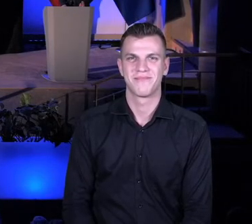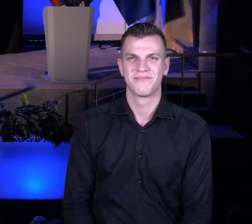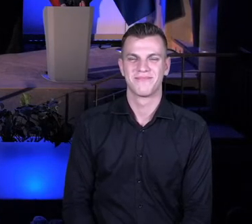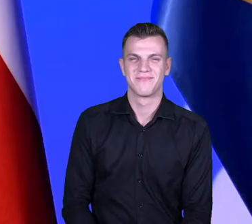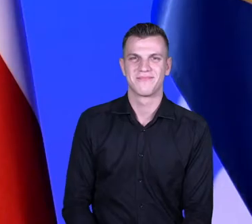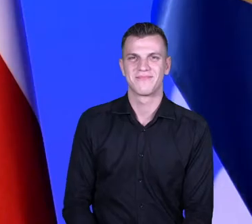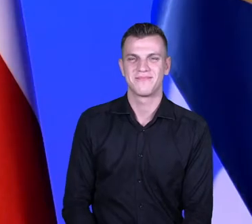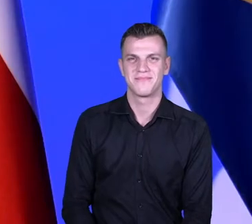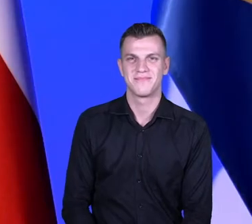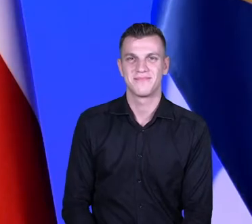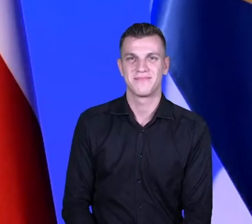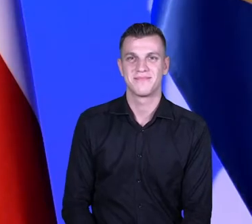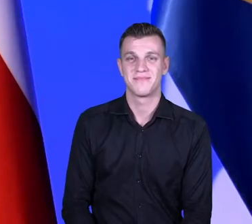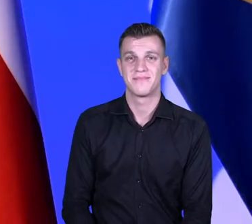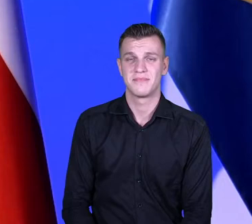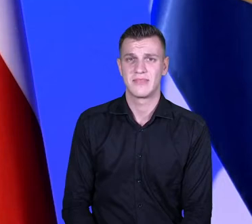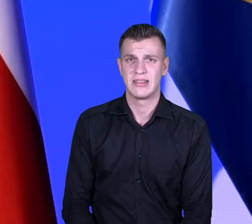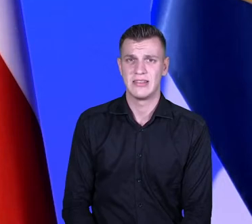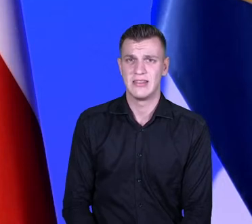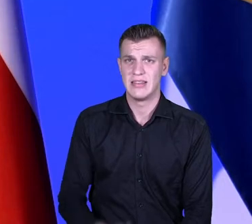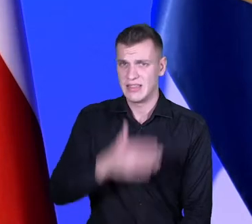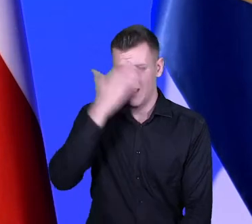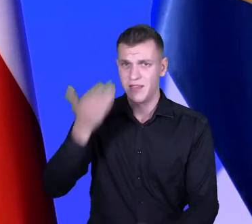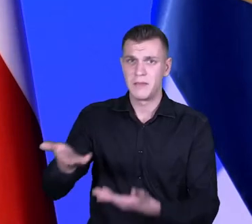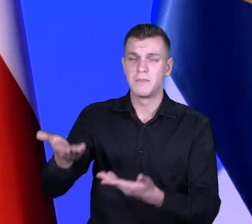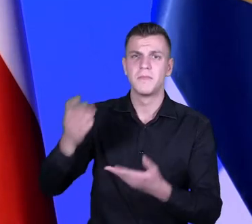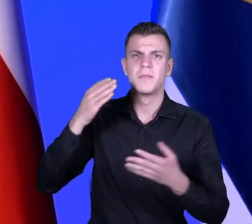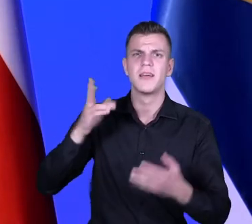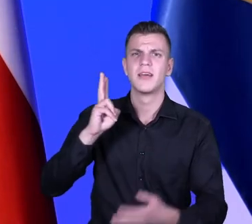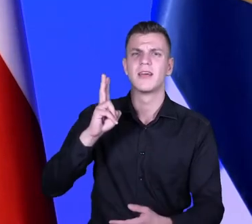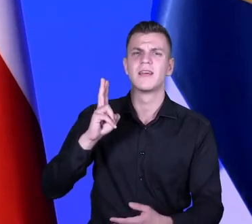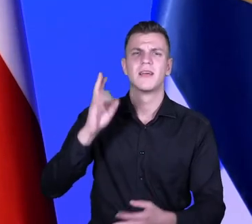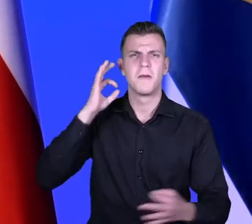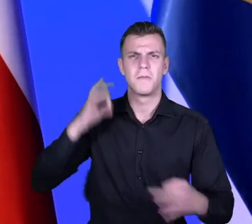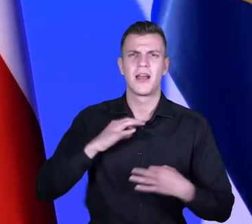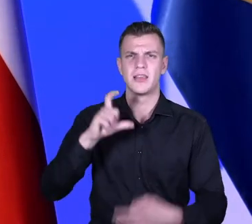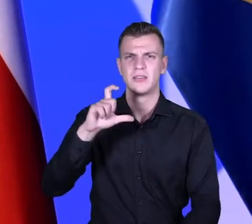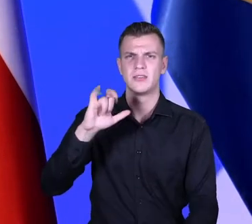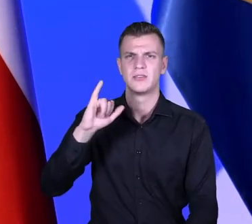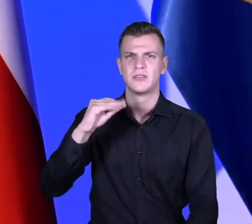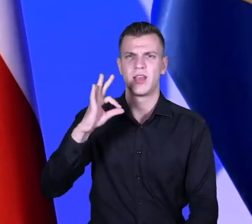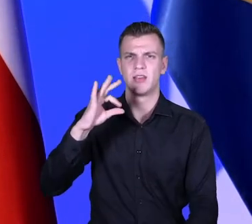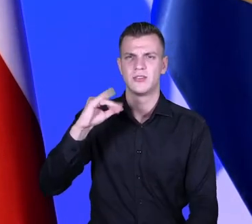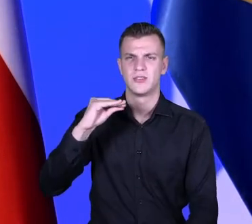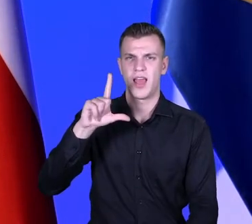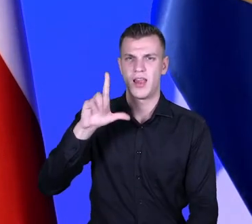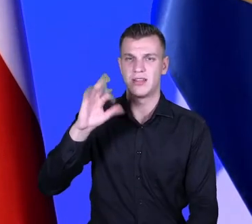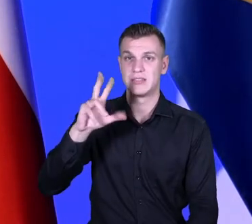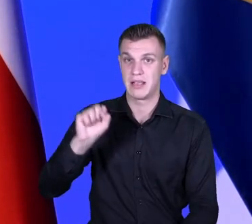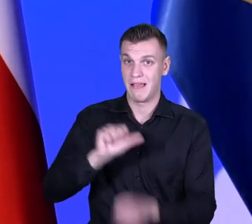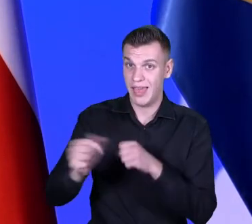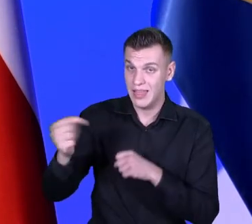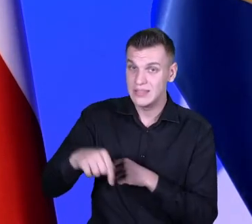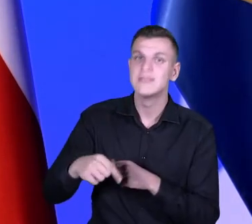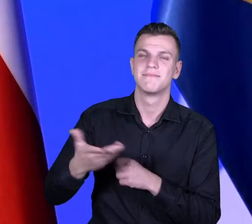Nie mam 100% pewności, czy jest z nami pani Katarzyna Ciesielska. Jest. Super. Pani